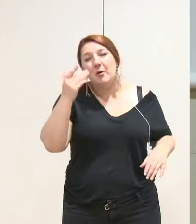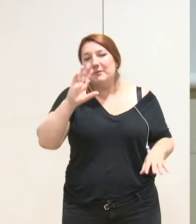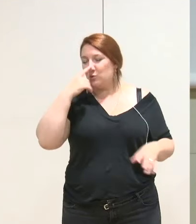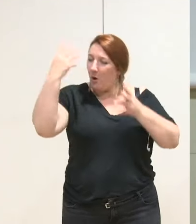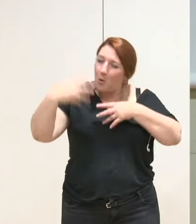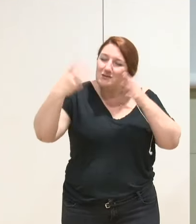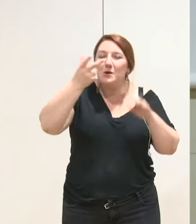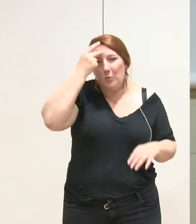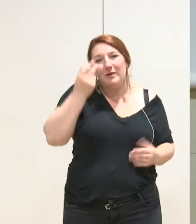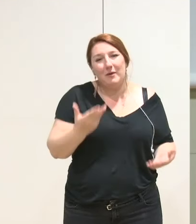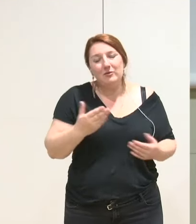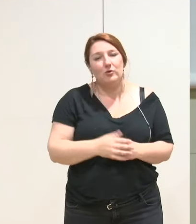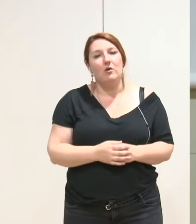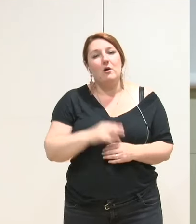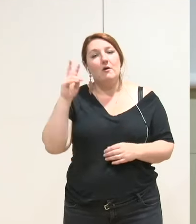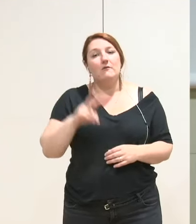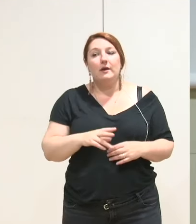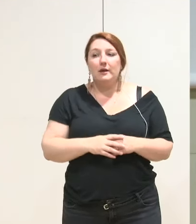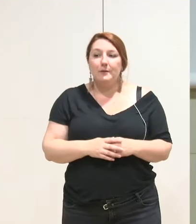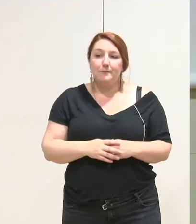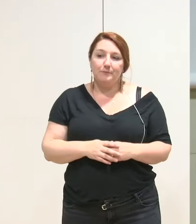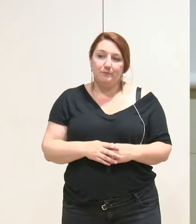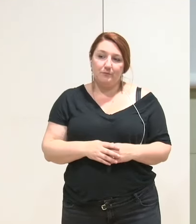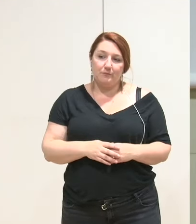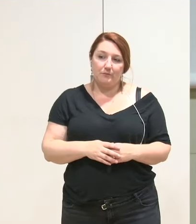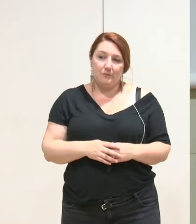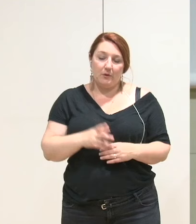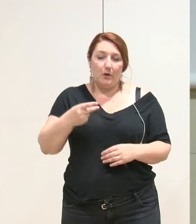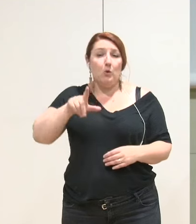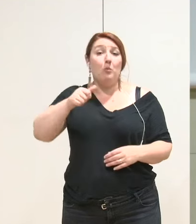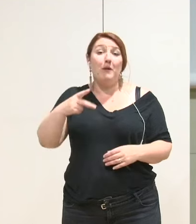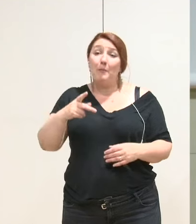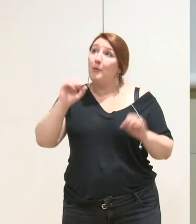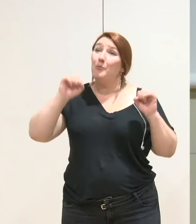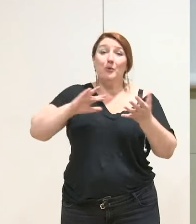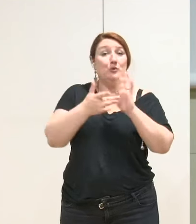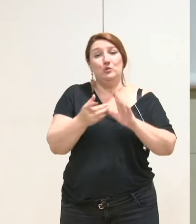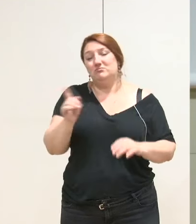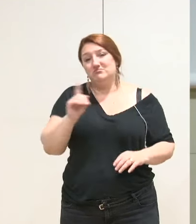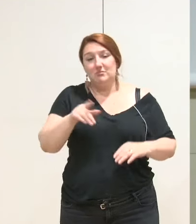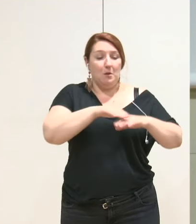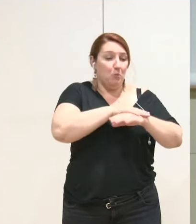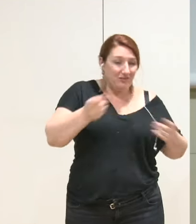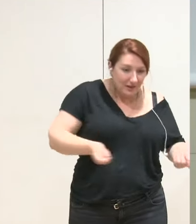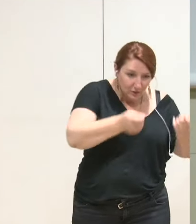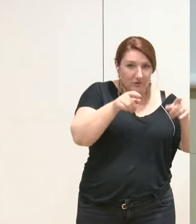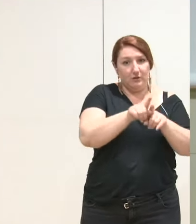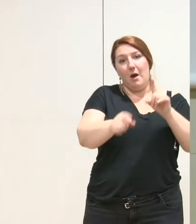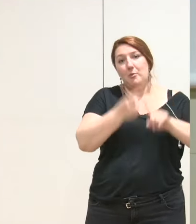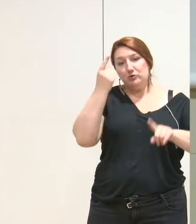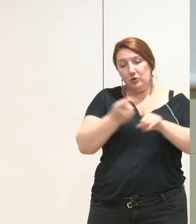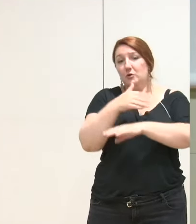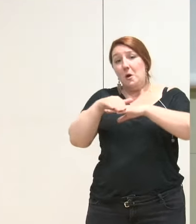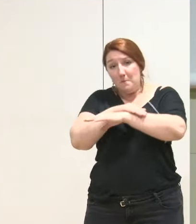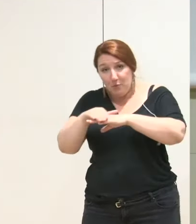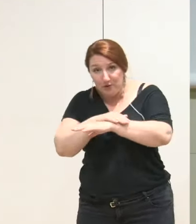compris maintenant rien n'est soluble ou peu de choses sont solubles en tout cas dans ce plap il y a tout ce qu'on mène en matière de politiques éducatives en politique